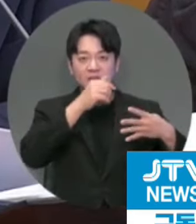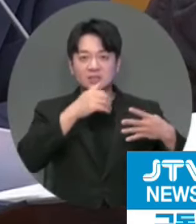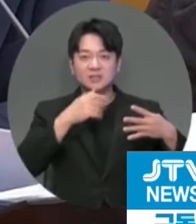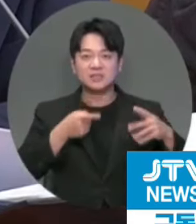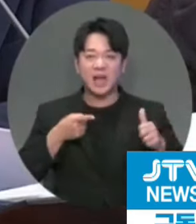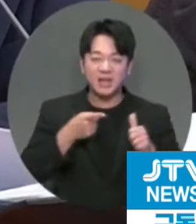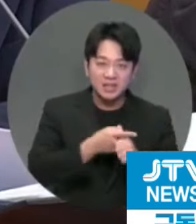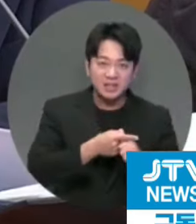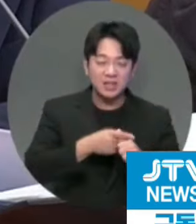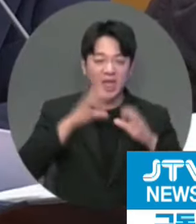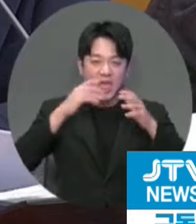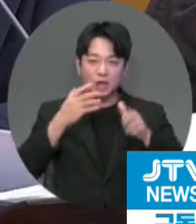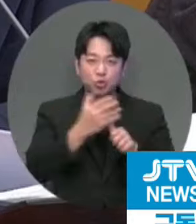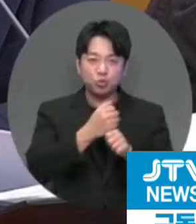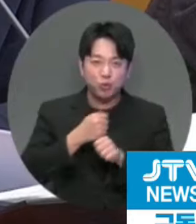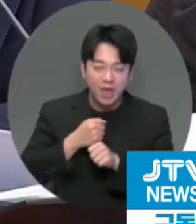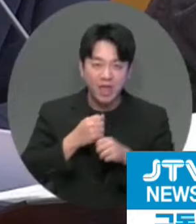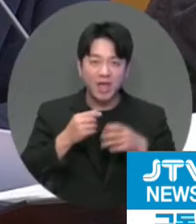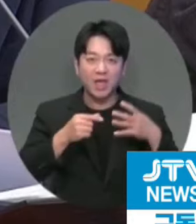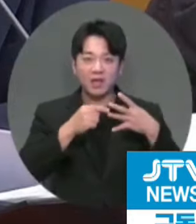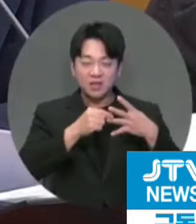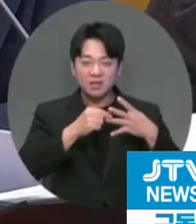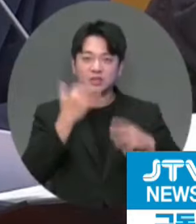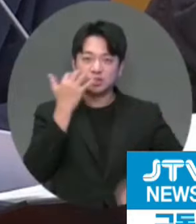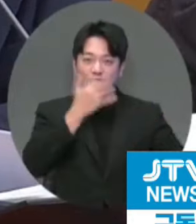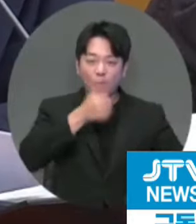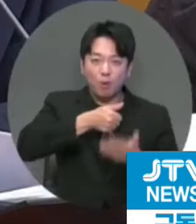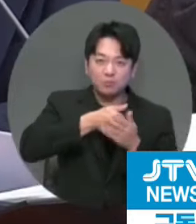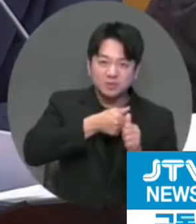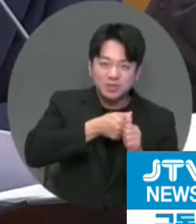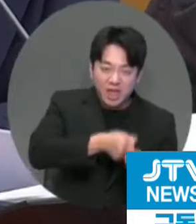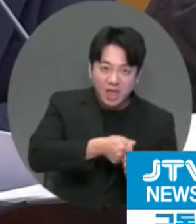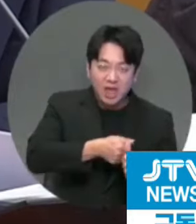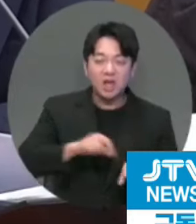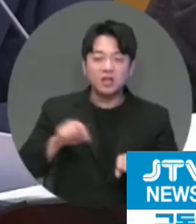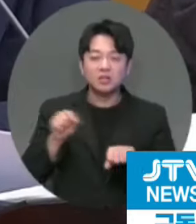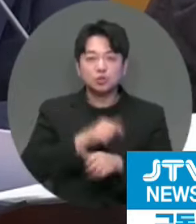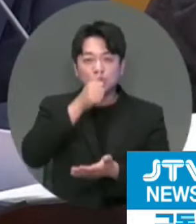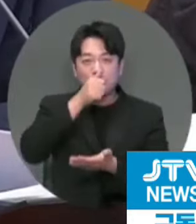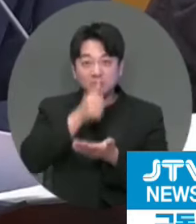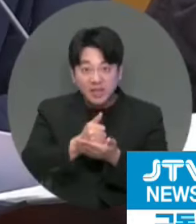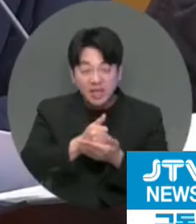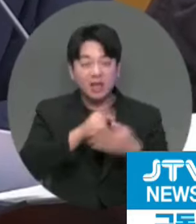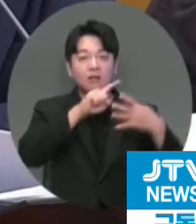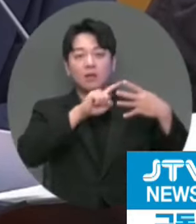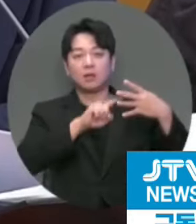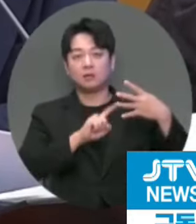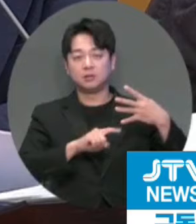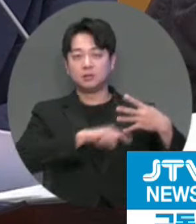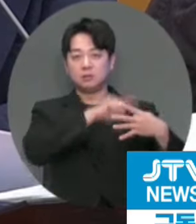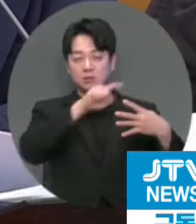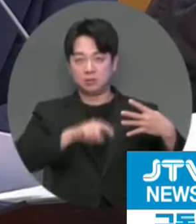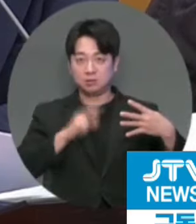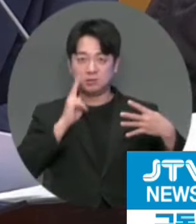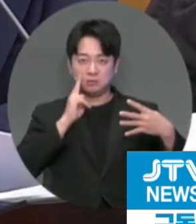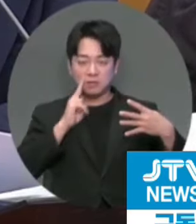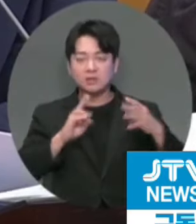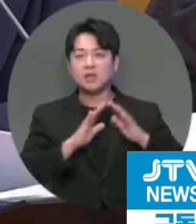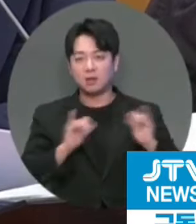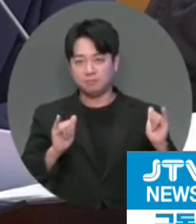미성년자, 유괴, 특수 강도에 대해서 전자발찌를 부착하고 있습니다. 험악하고 무서운 사람들입니다. 그 사람들이